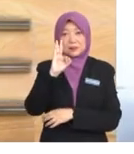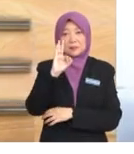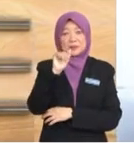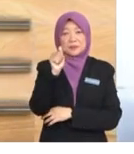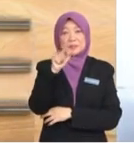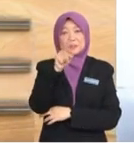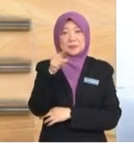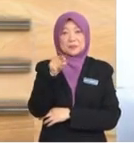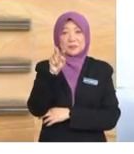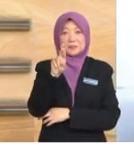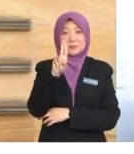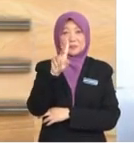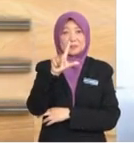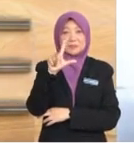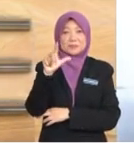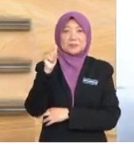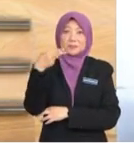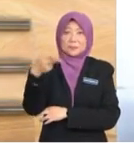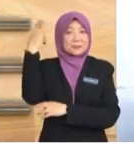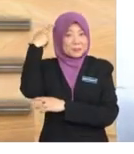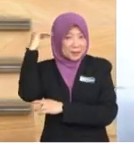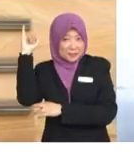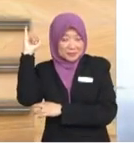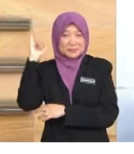Fazrullah. Hai. Hai.